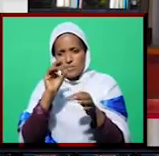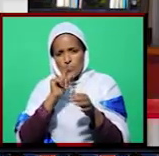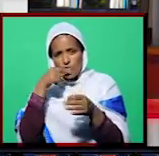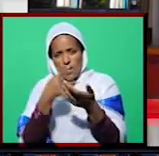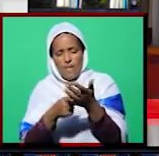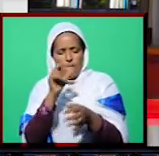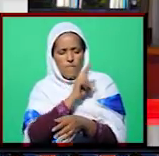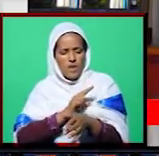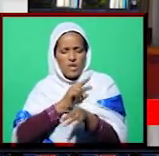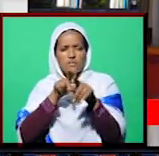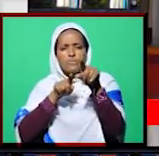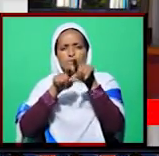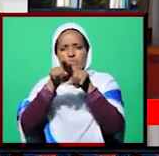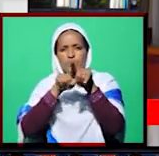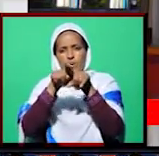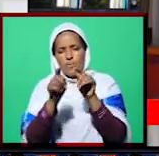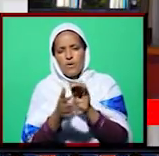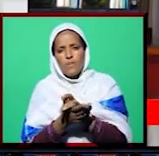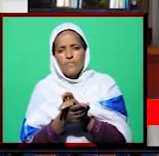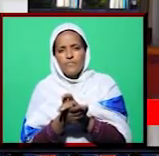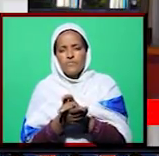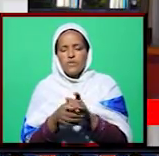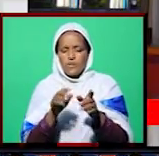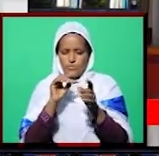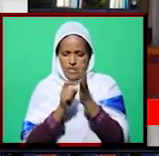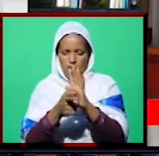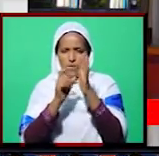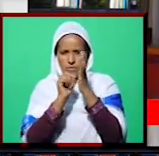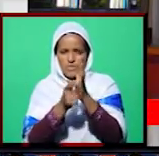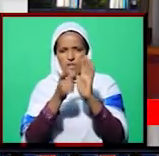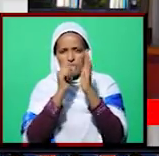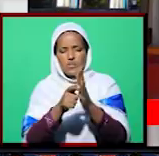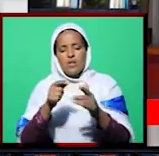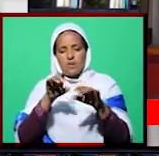ወልድ ሐሊብ ነው፣ መንፈስ ቅዱስ ሐሊብ ነው እያለ ለባህሪያችን በሚስማማ መልኩ